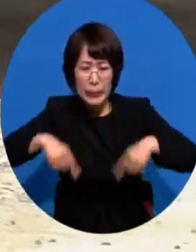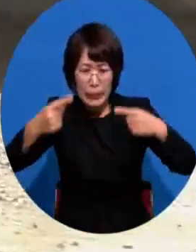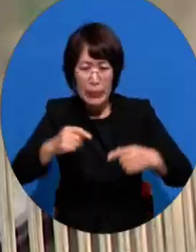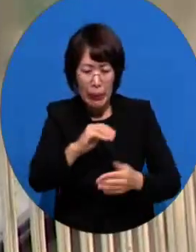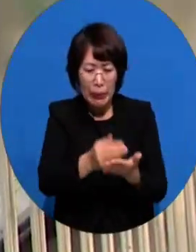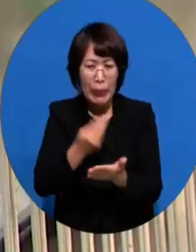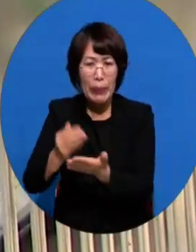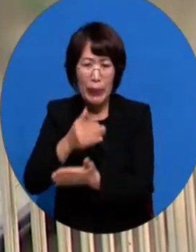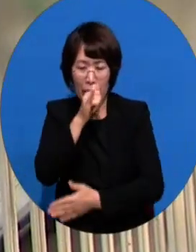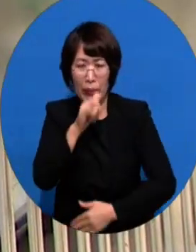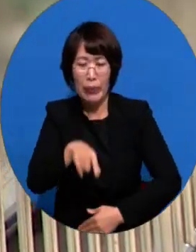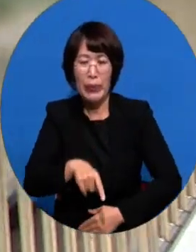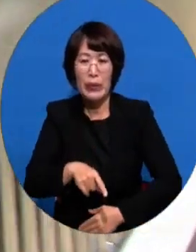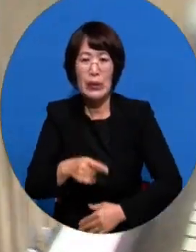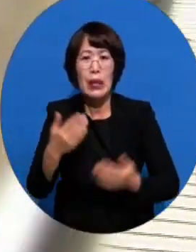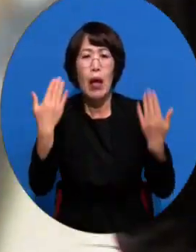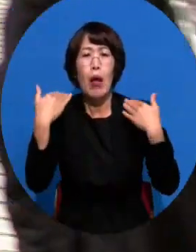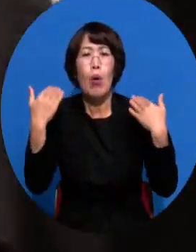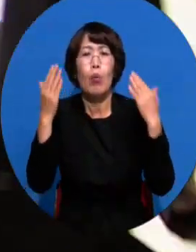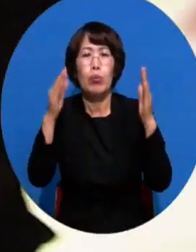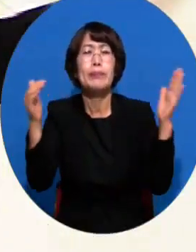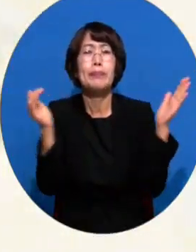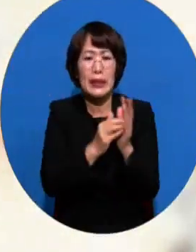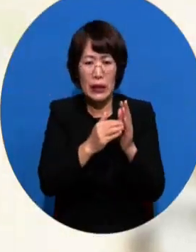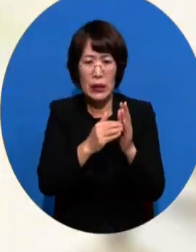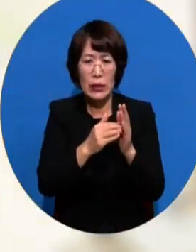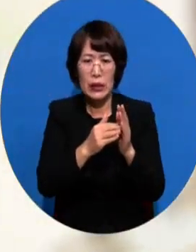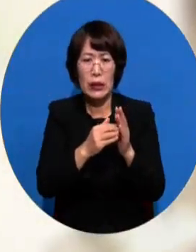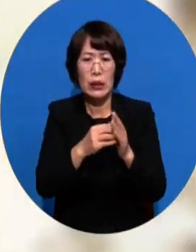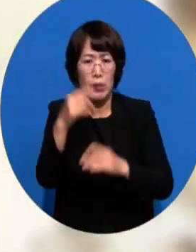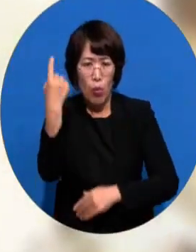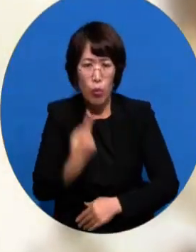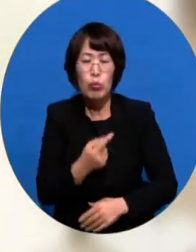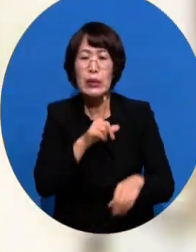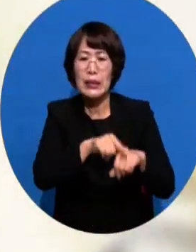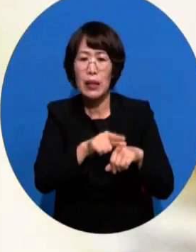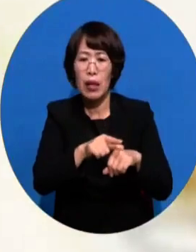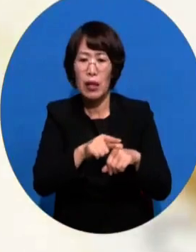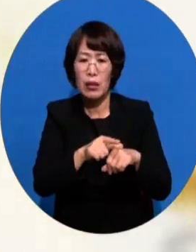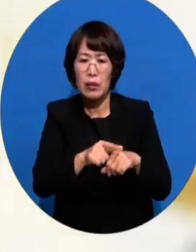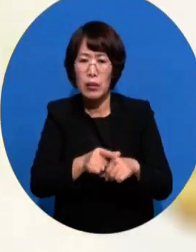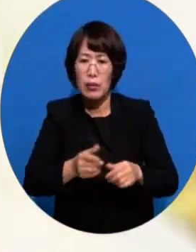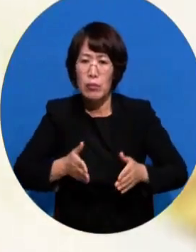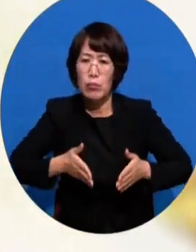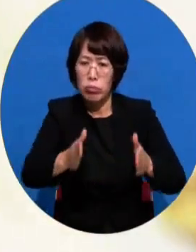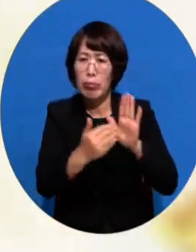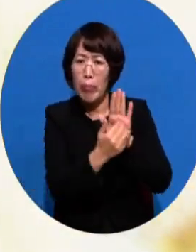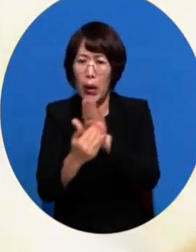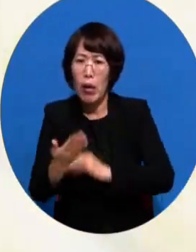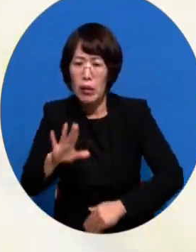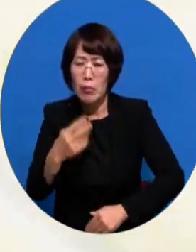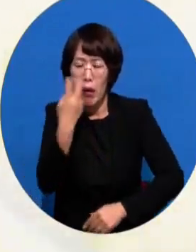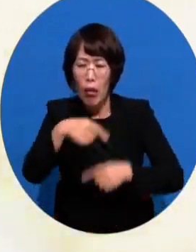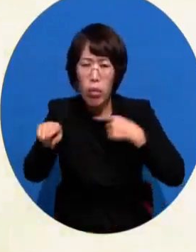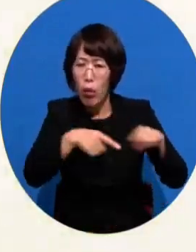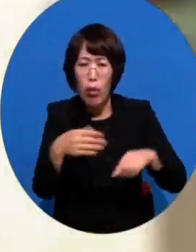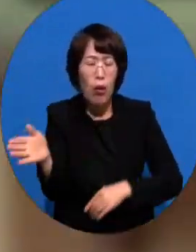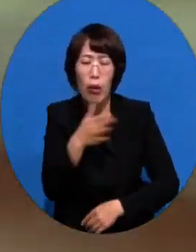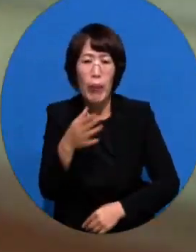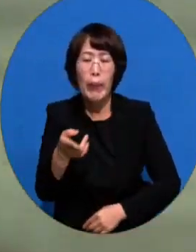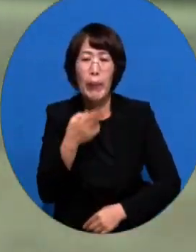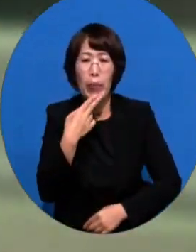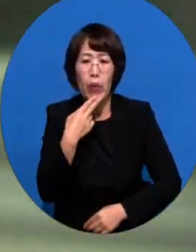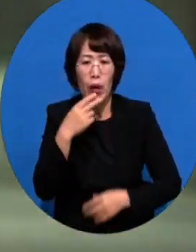가득합니다. 지금은 정규 수업이 끝나고 아이들이 학교 밖으로 나올 시각입니다. 출입로를 통제한다고는 하지만 관리 감독하는 사람이 한 명도